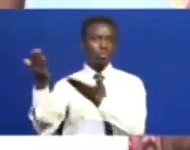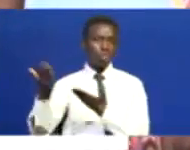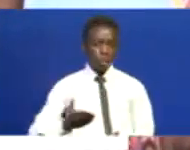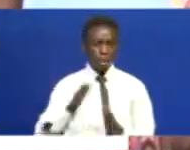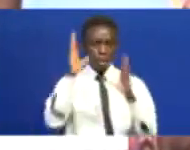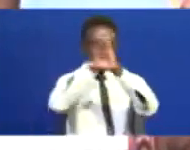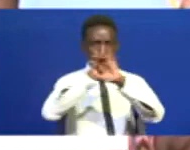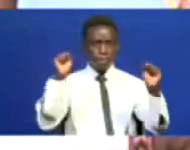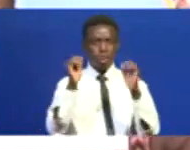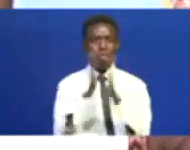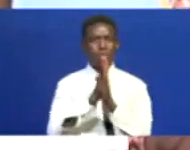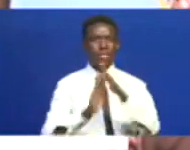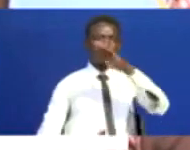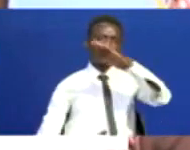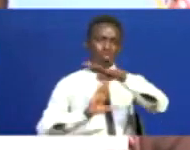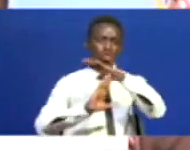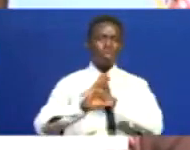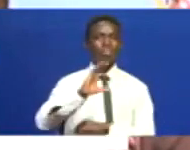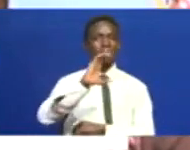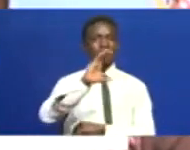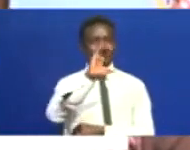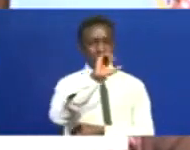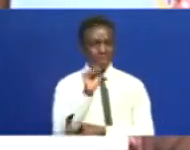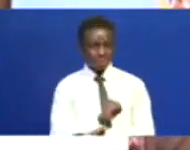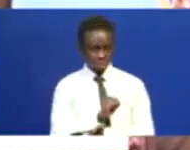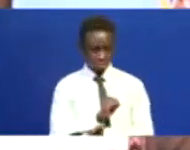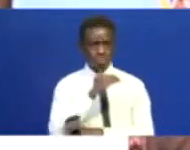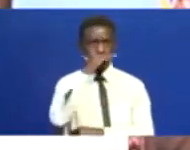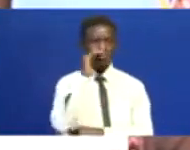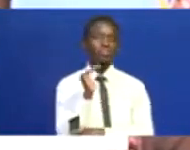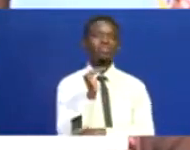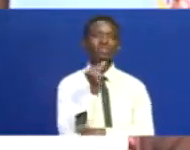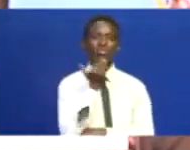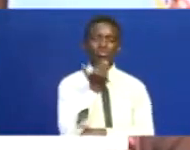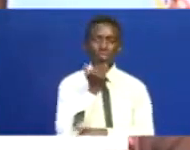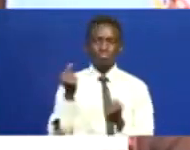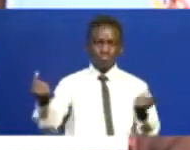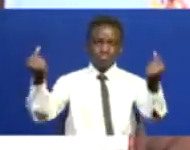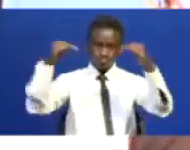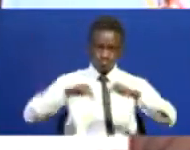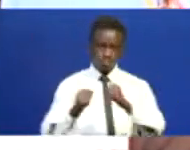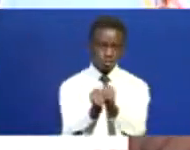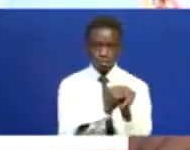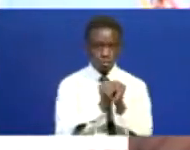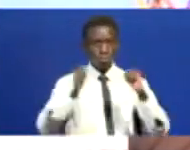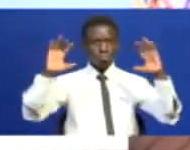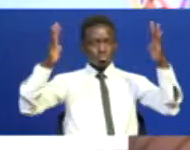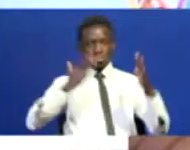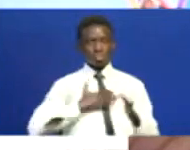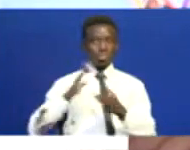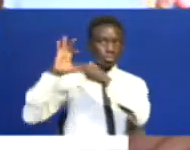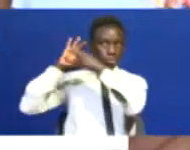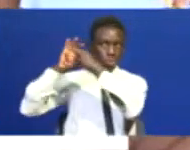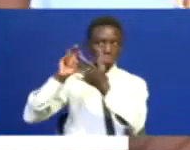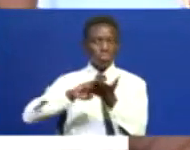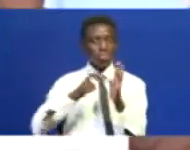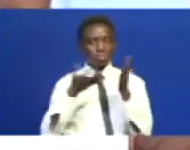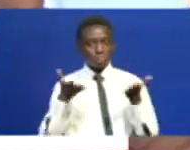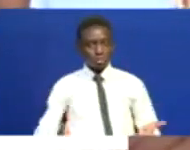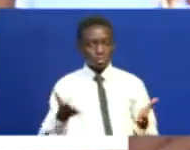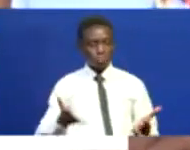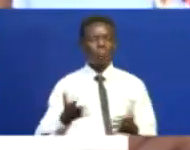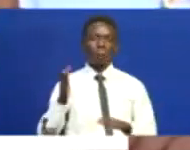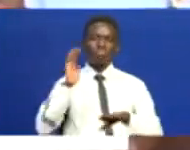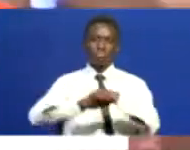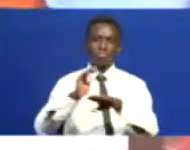hapa kuanzia kesho, ili kwa pamoja kama Wakenya tusherehekee mila ya jamii hii. Na kwa hivyo imekuwa ni siku ya furaha, nyimbo